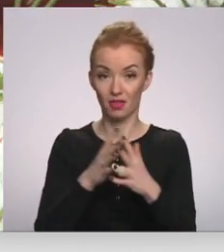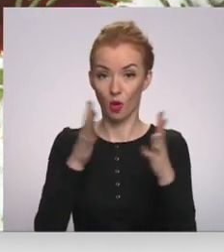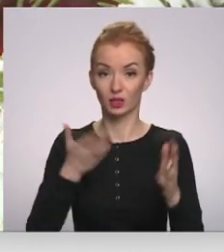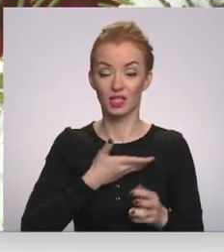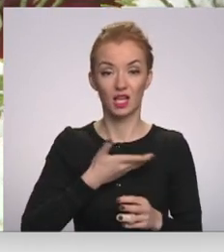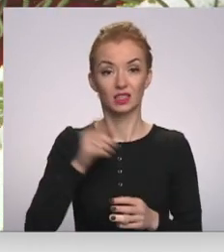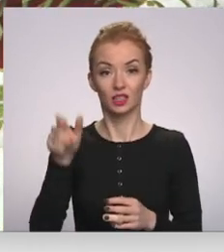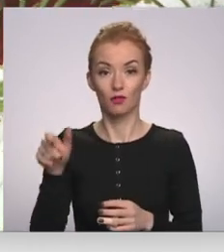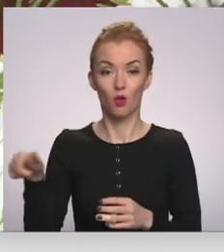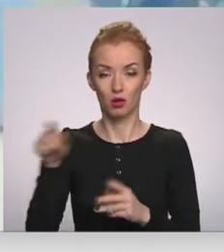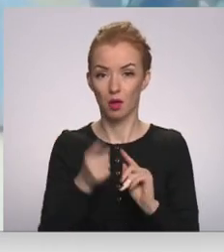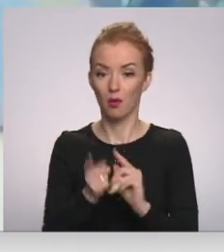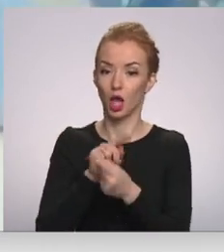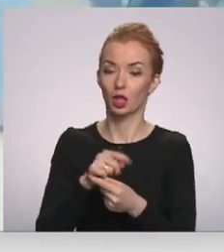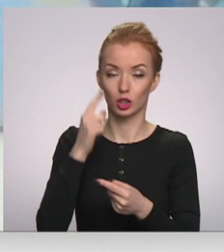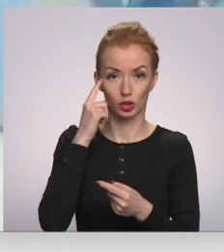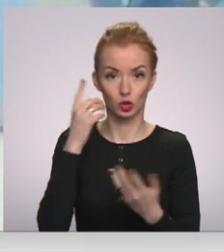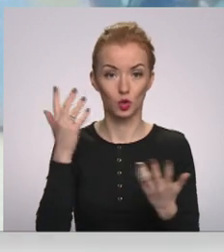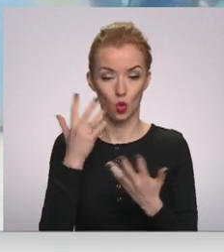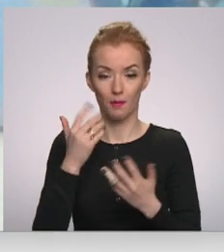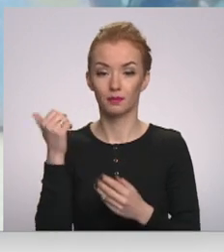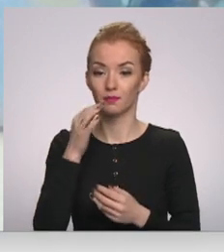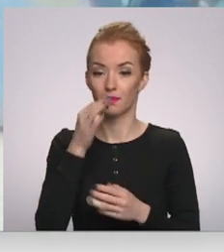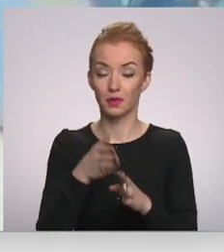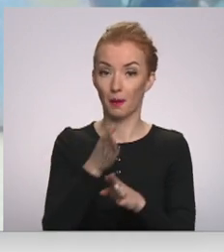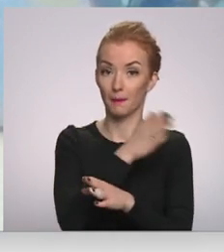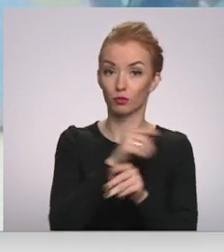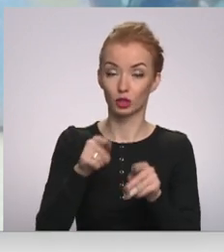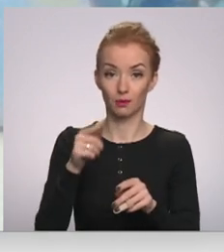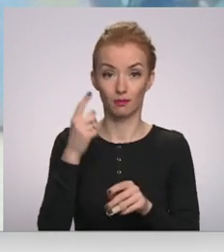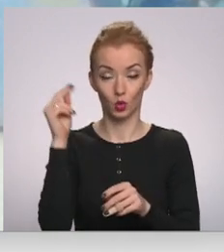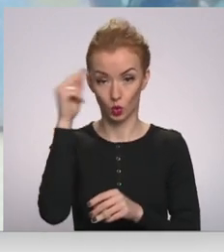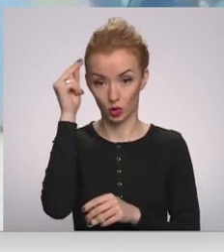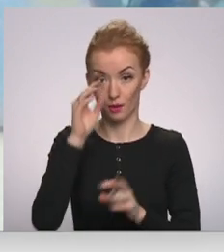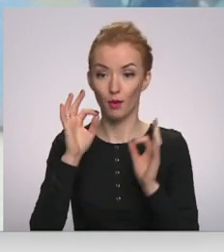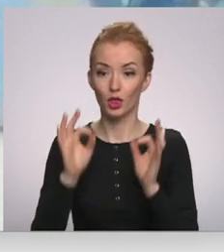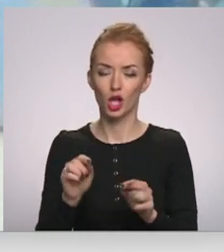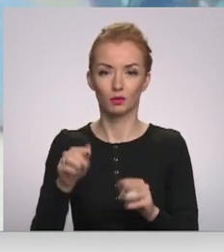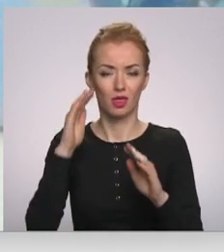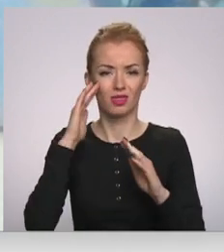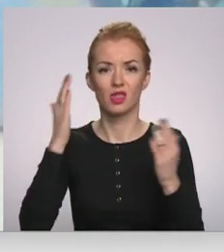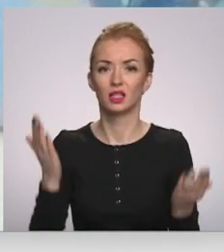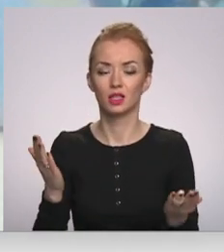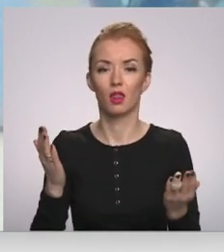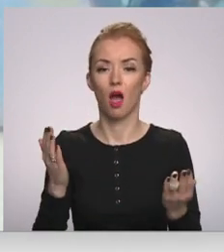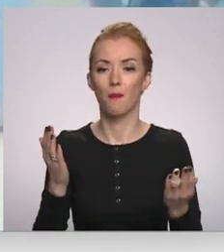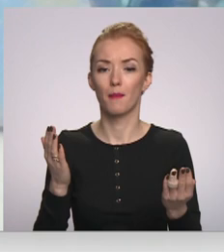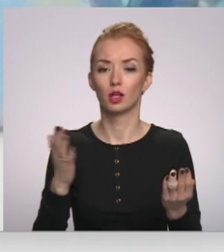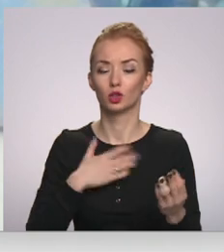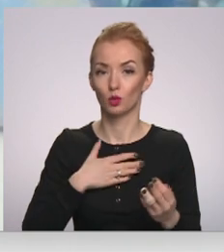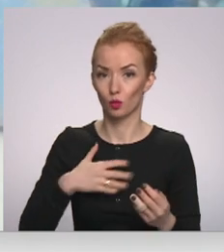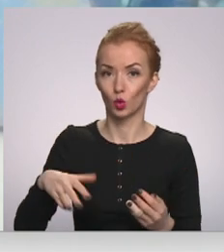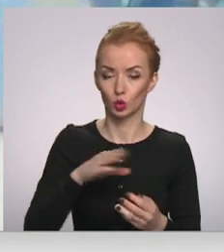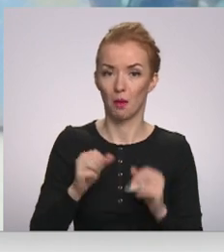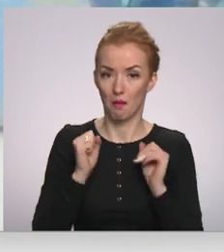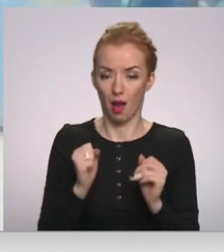iedzīvotāji mainījuši domas. Ļoti daudz ir atzinuši pirms šiem te kursiem, ka tiešām šis te nezināmais mūs